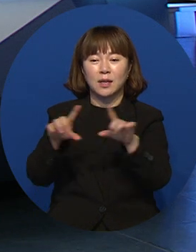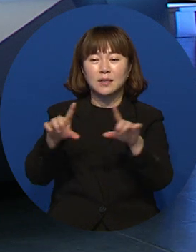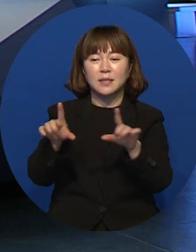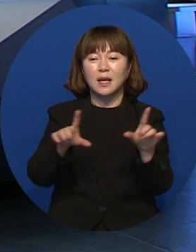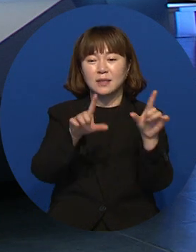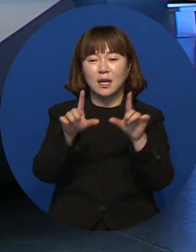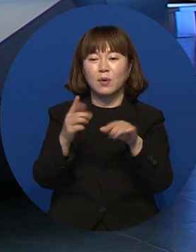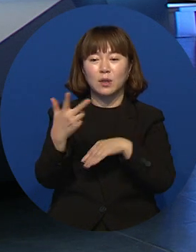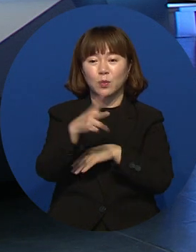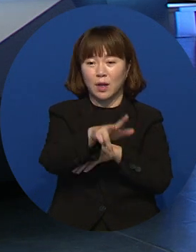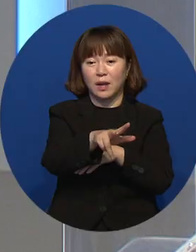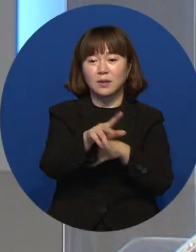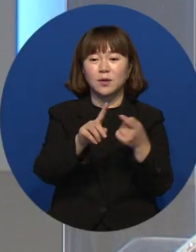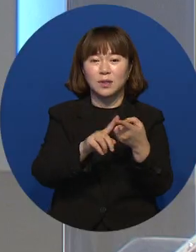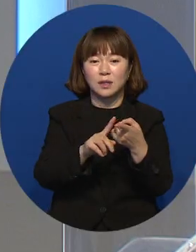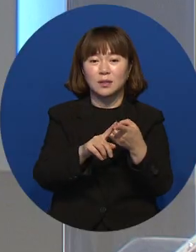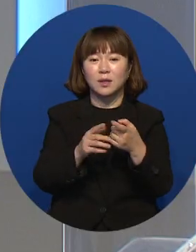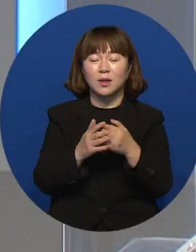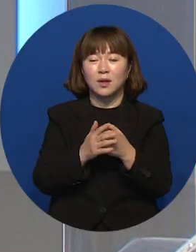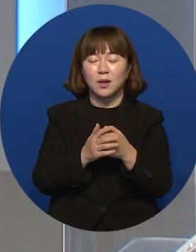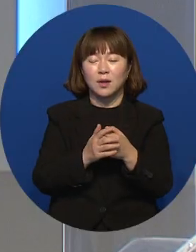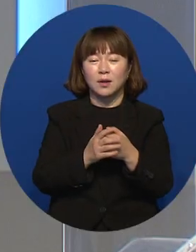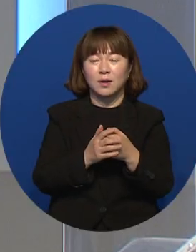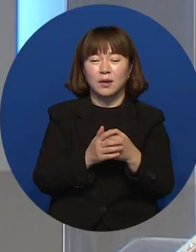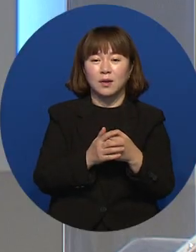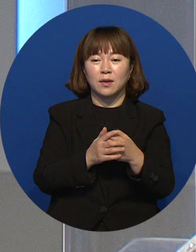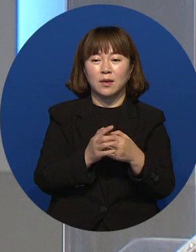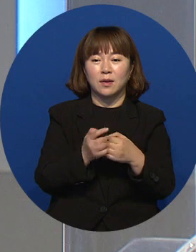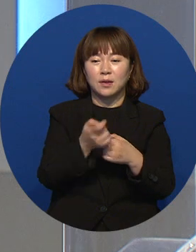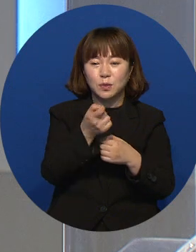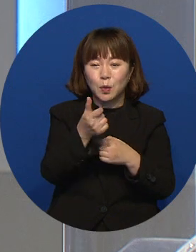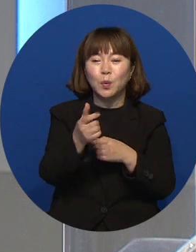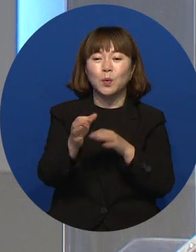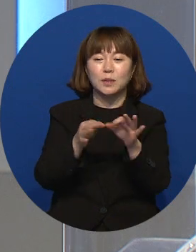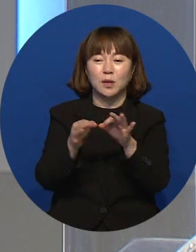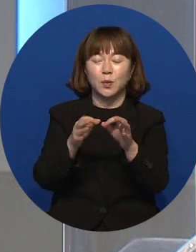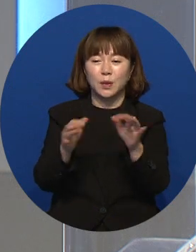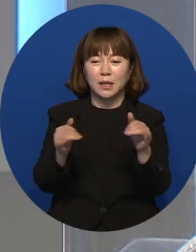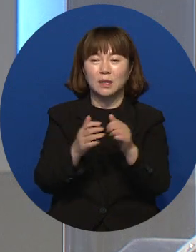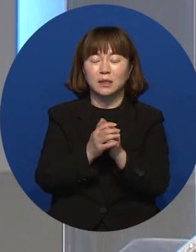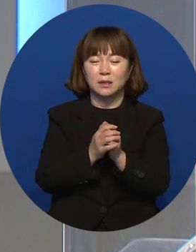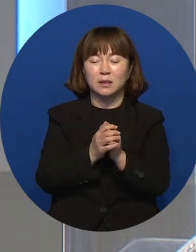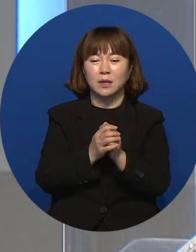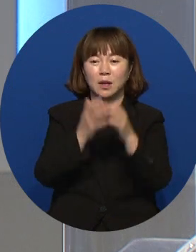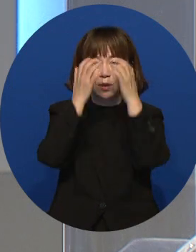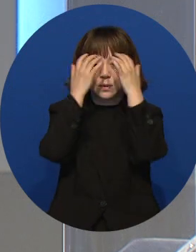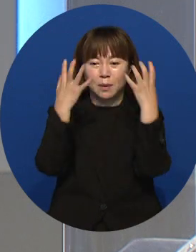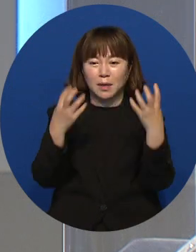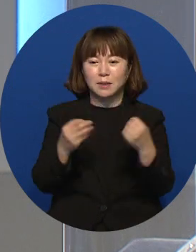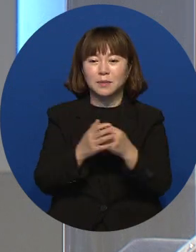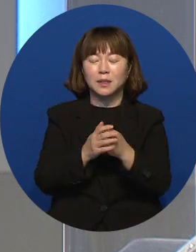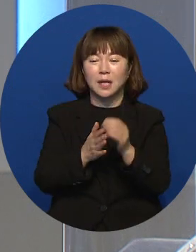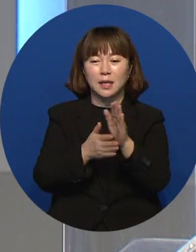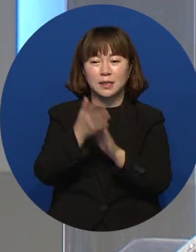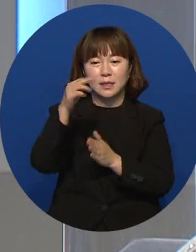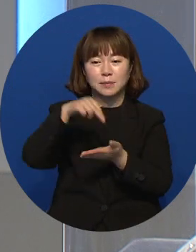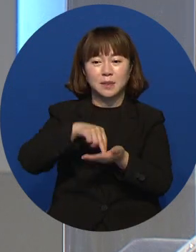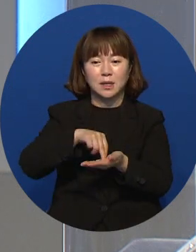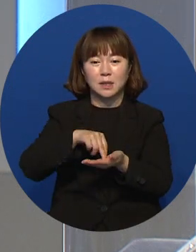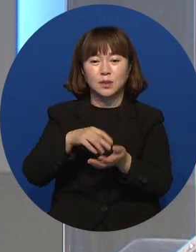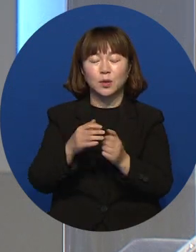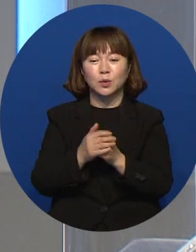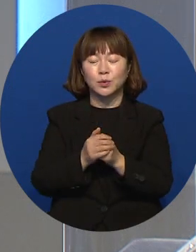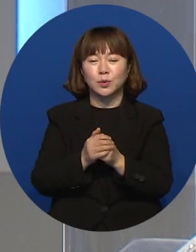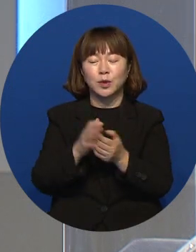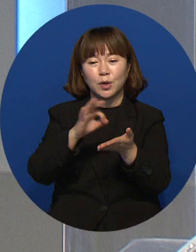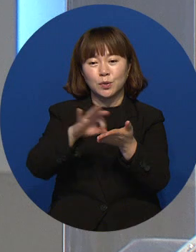말씀드렸지만 우리 투소 가상 공이나 자영업자 분들이 너무 고장 하셨어요 그 분들에 대해서 우리 시에서도 강력하게 소비 n 촉진은 잘